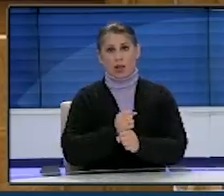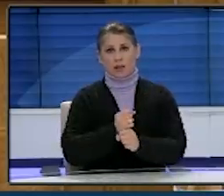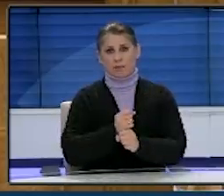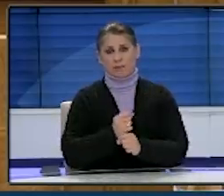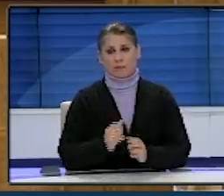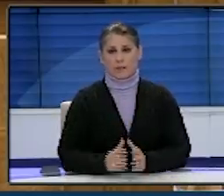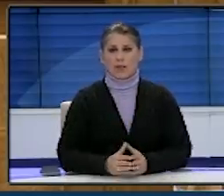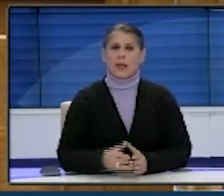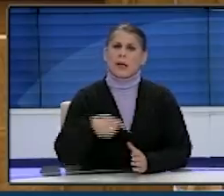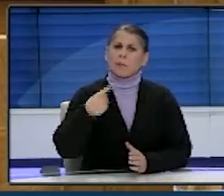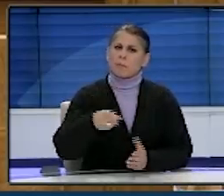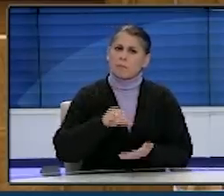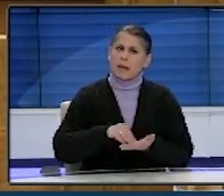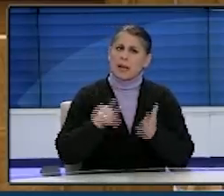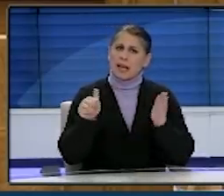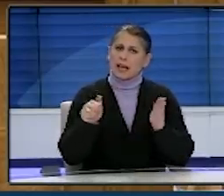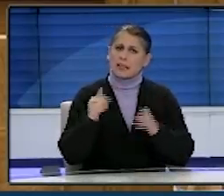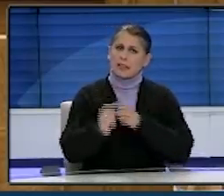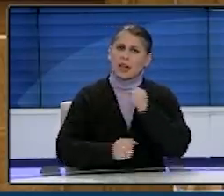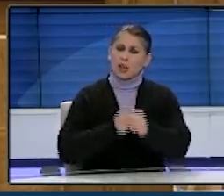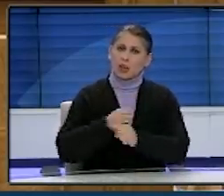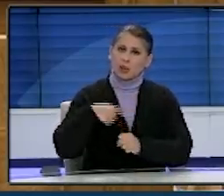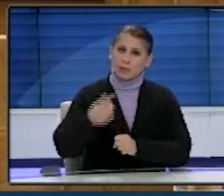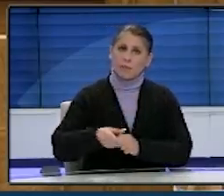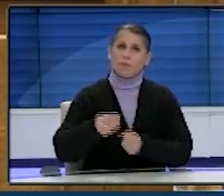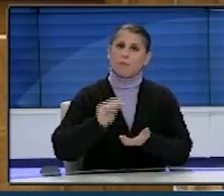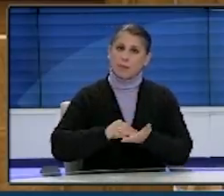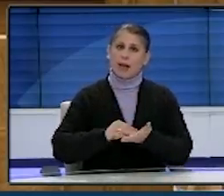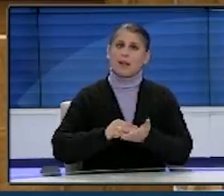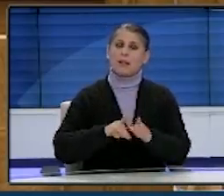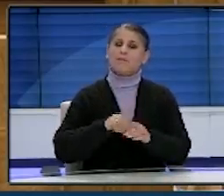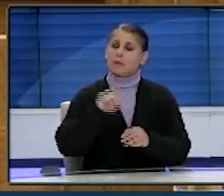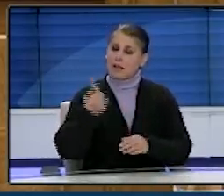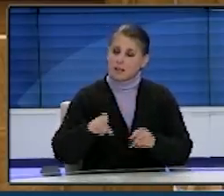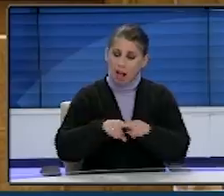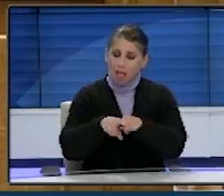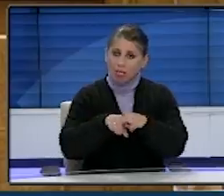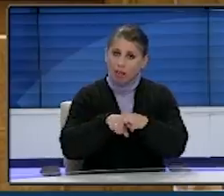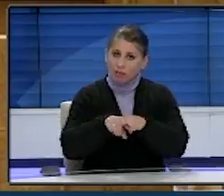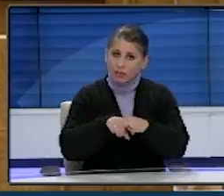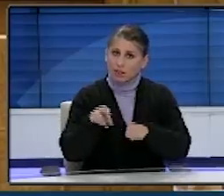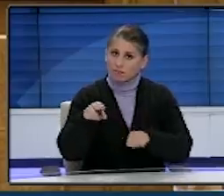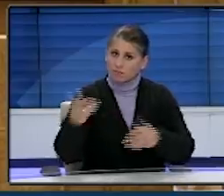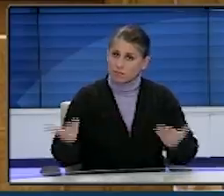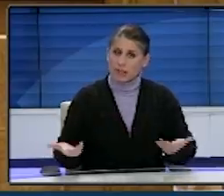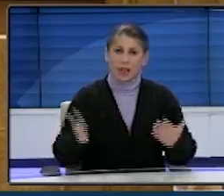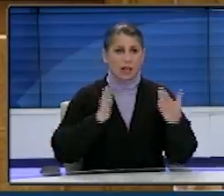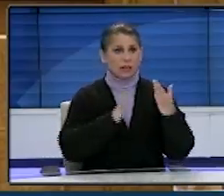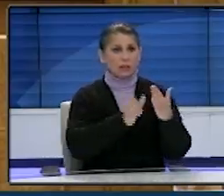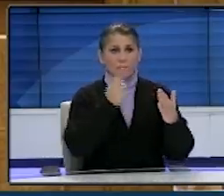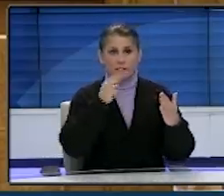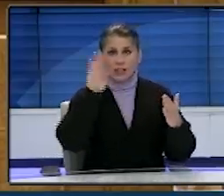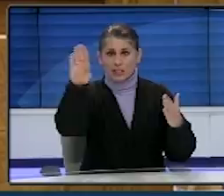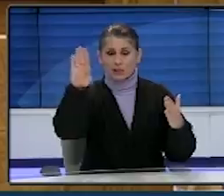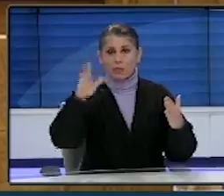χρονιά. Μετά πάλι, 60 χρόνια μετά, ξανάζησαν αδερφωμένοι, αντιμετώπισαν μαζί τον ναζισμό,